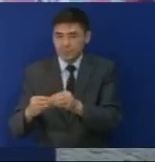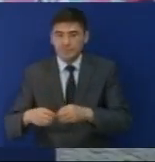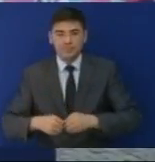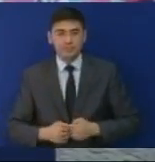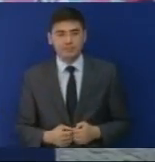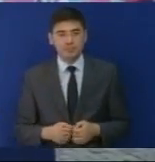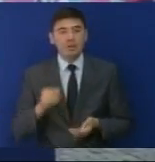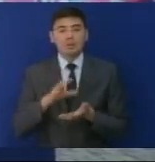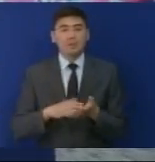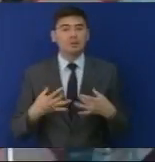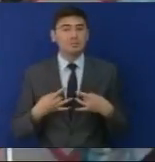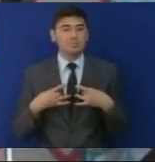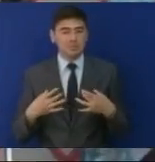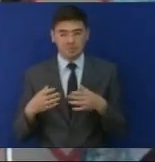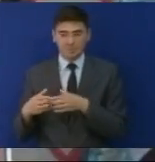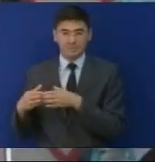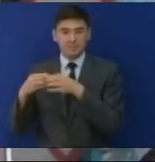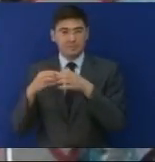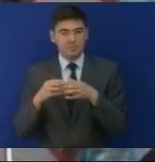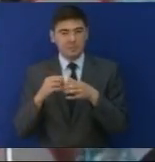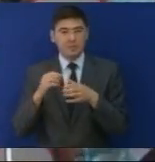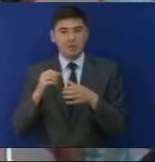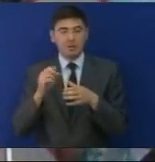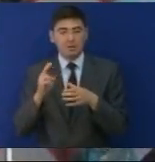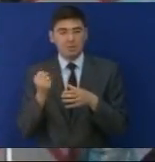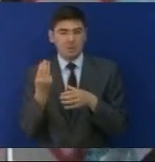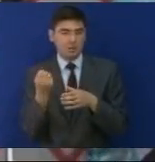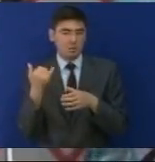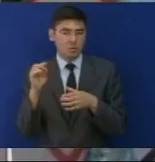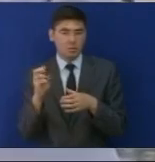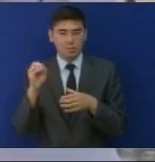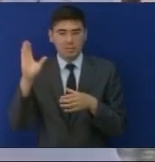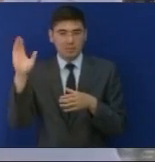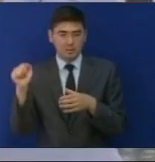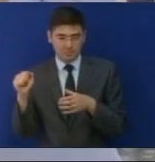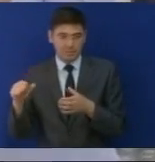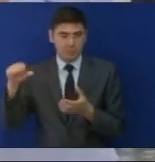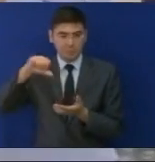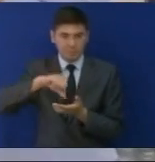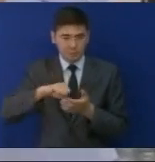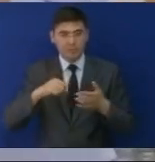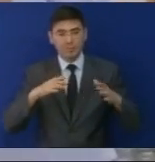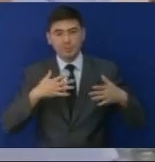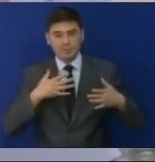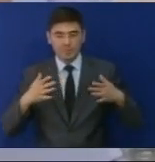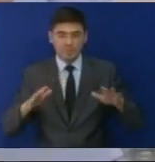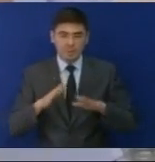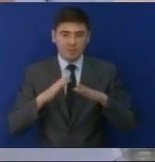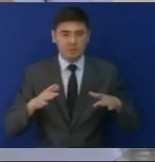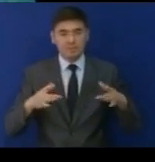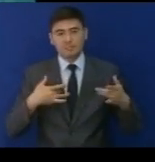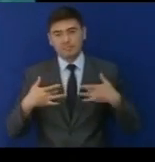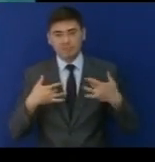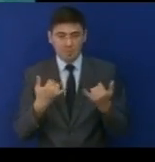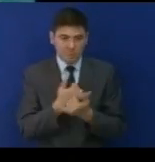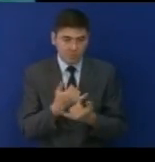продолжилось праздничным концертом артистов областной филармонии имени Амрика Шаубаева, который прошел на центральной площади района. Кроме того, в Доме культуры состоялся